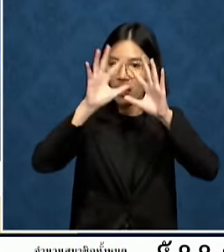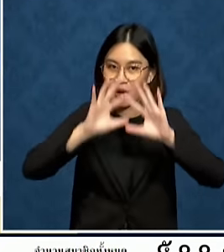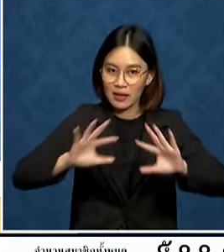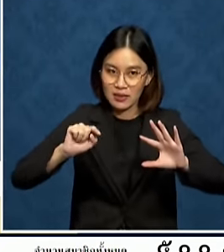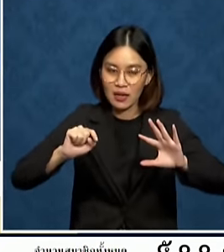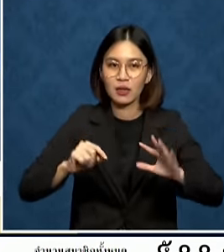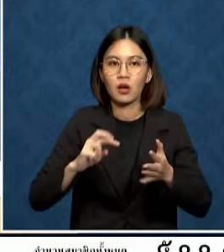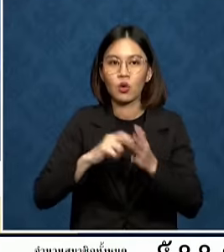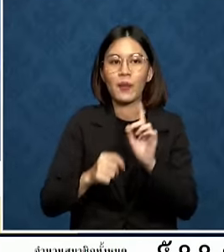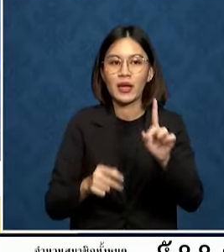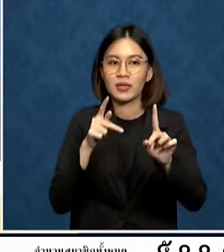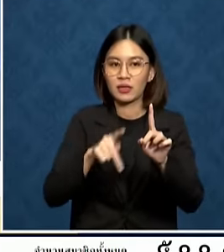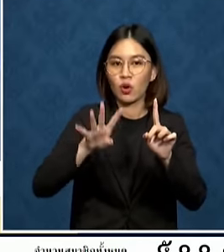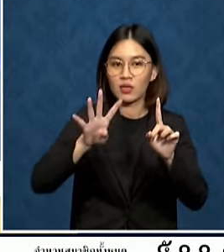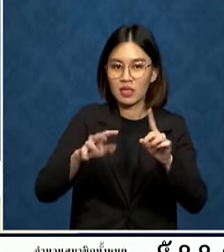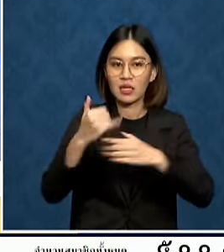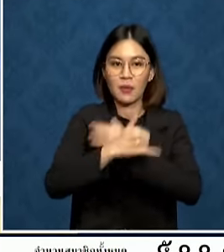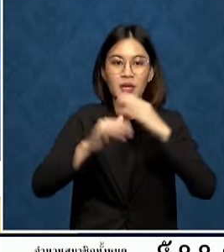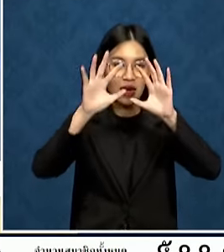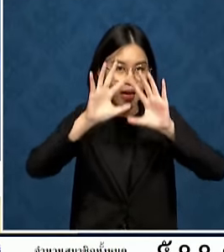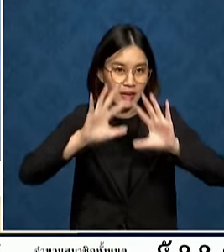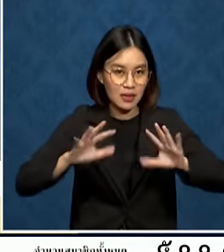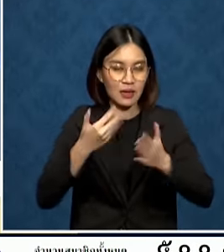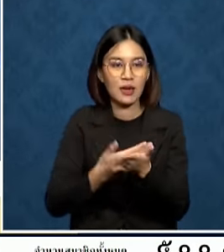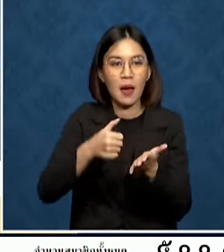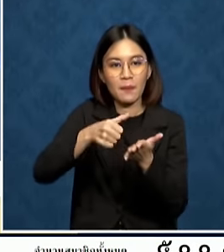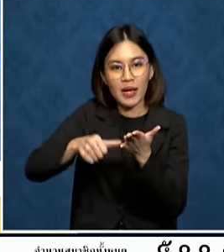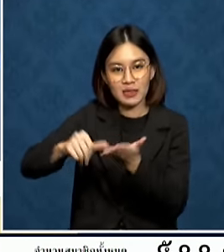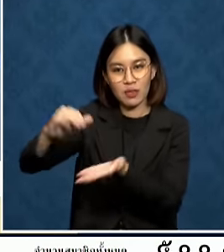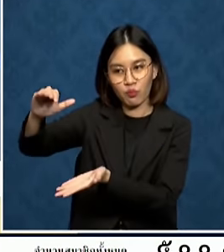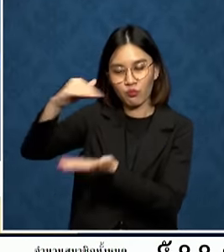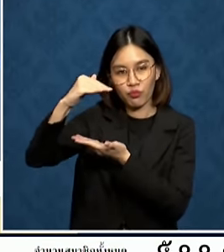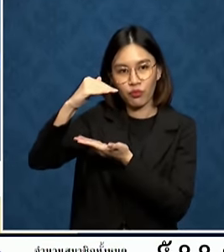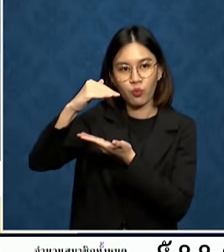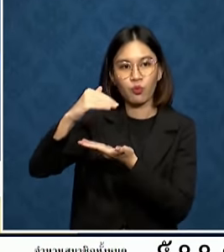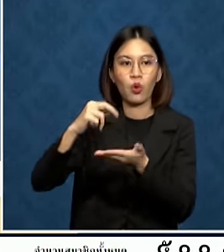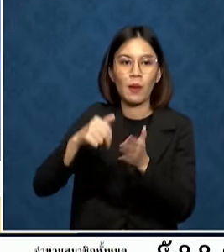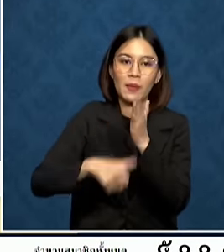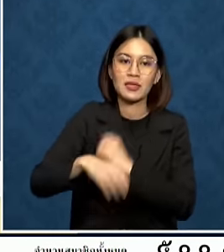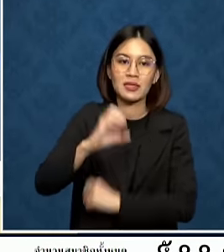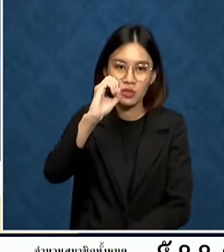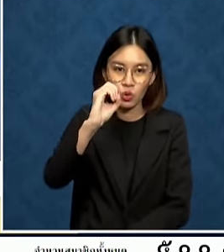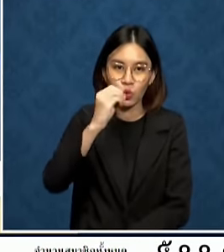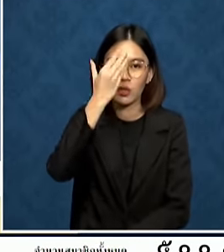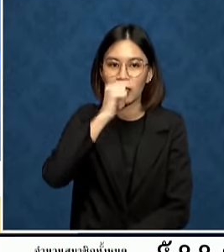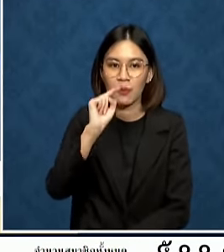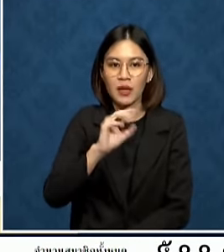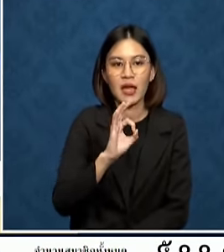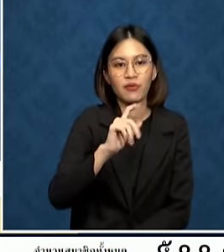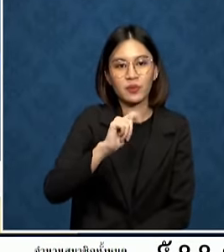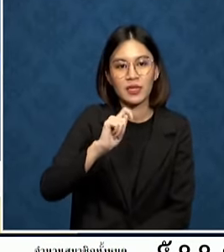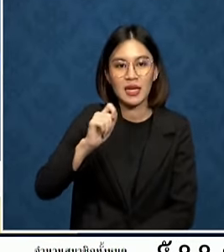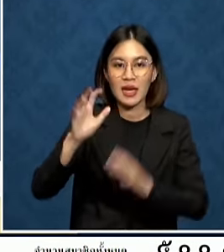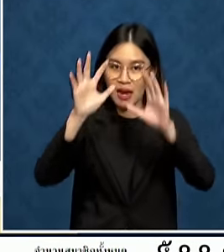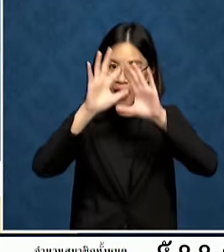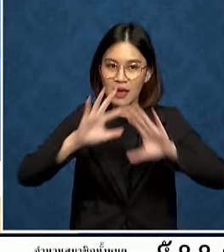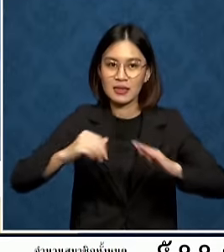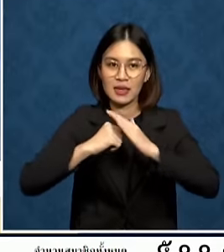พูดง่ายๆคือ 1ใน 4ประเทศอาเซียนที่ภาษีนำเข้ารถ EVจากจีนเท่ากับ 0อันเนื่องมาจาก fpaอาเซียน